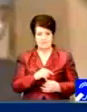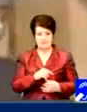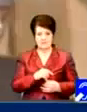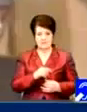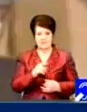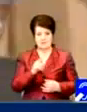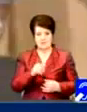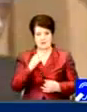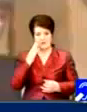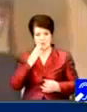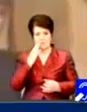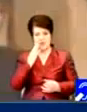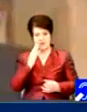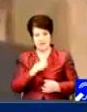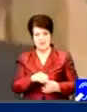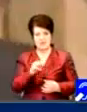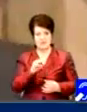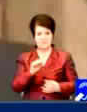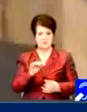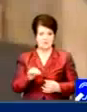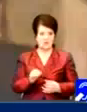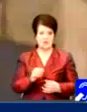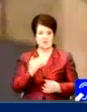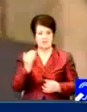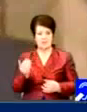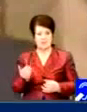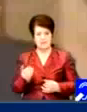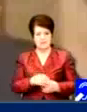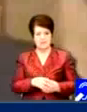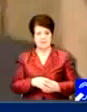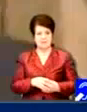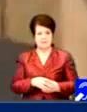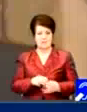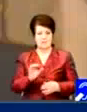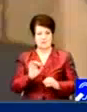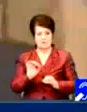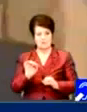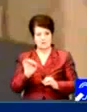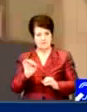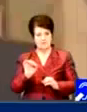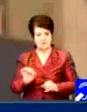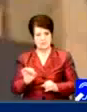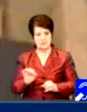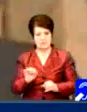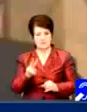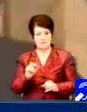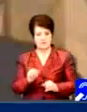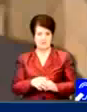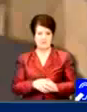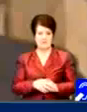la România, la fericirea ei, la progresul ei, la